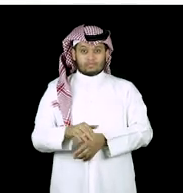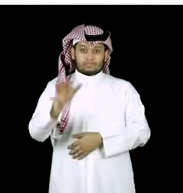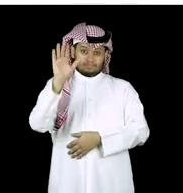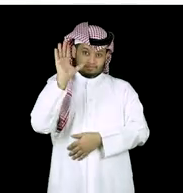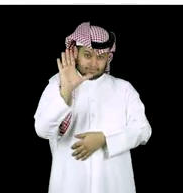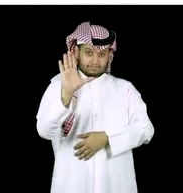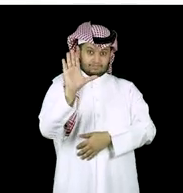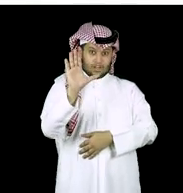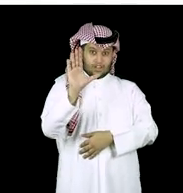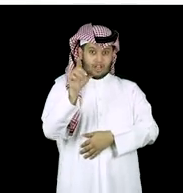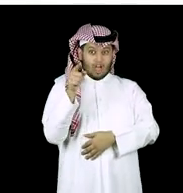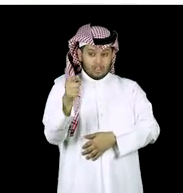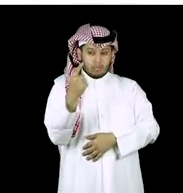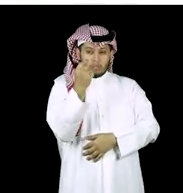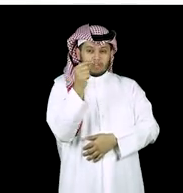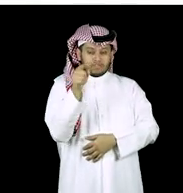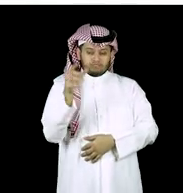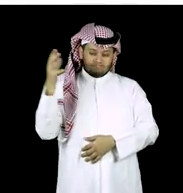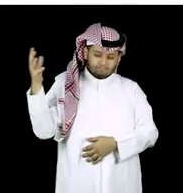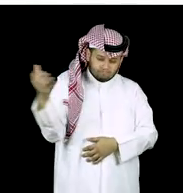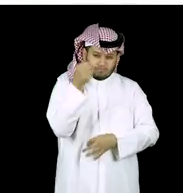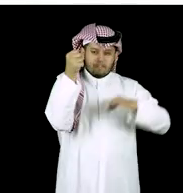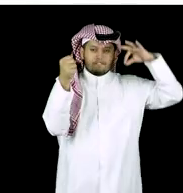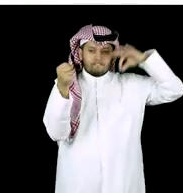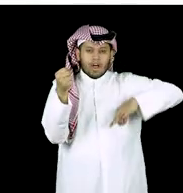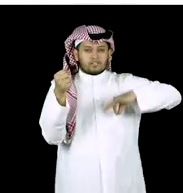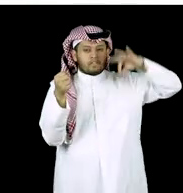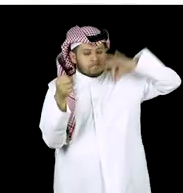ولهذه الميزة ثمار عديدة منها.